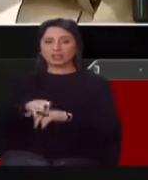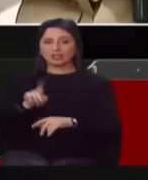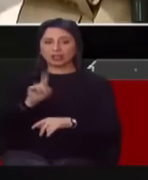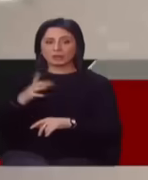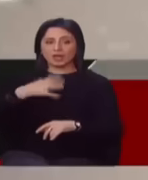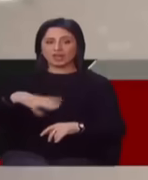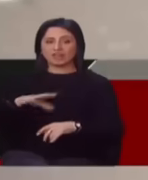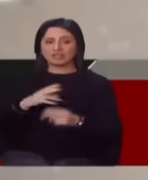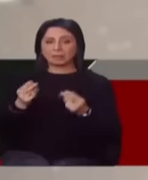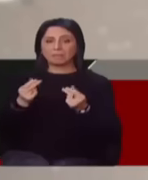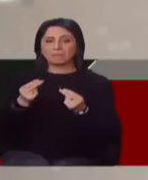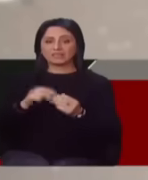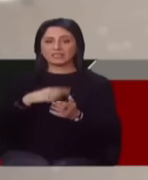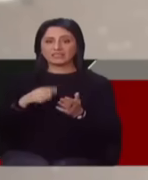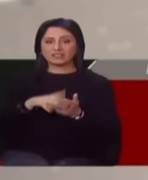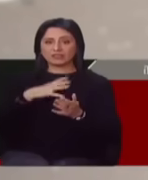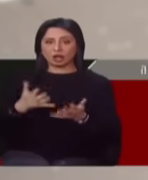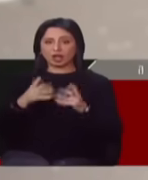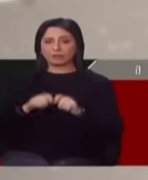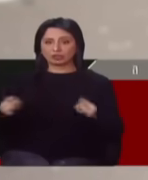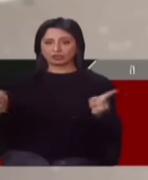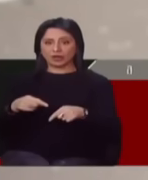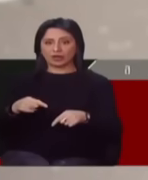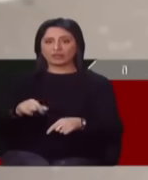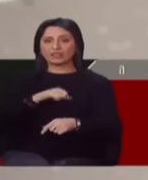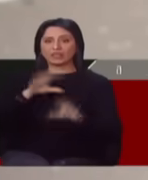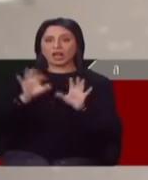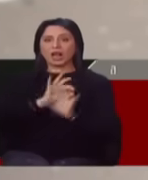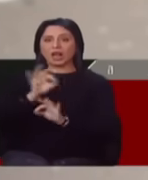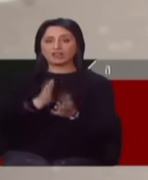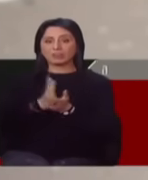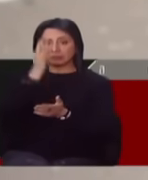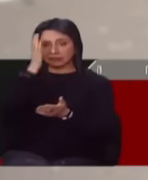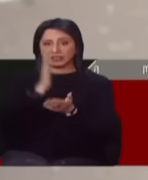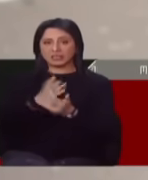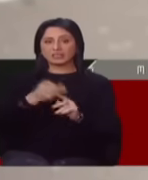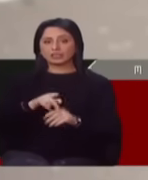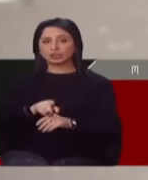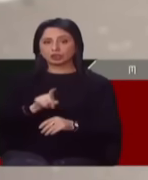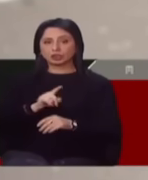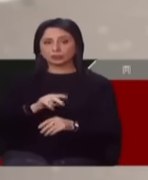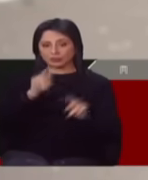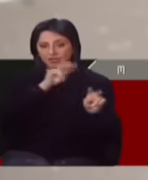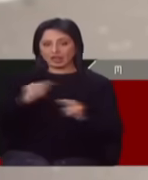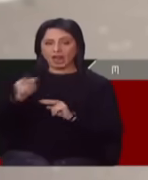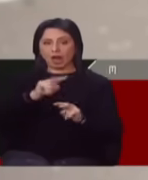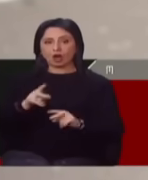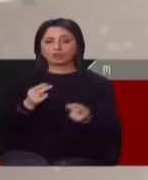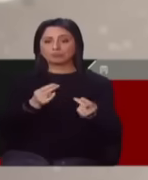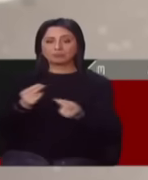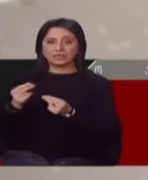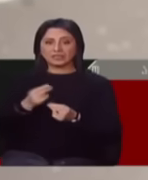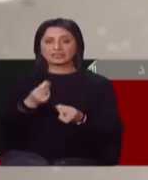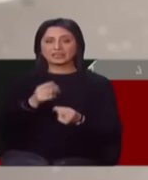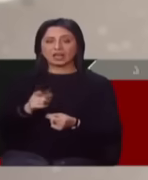რომ ქვეყანაში ფინანსების საკითხი იყოს გამჭვირვალე და თავად ამ კანონპროექტის მიზანი არის ის, რომ გაკონტროლდეს ის ფინანსები და